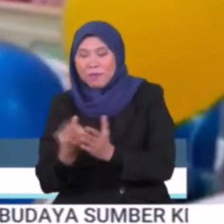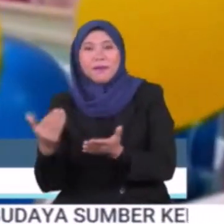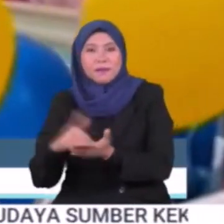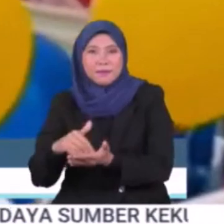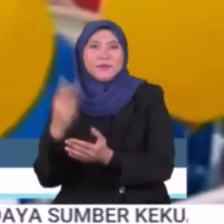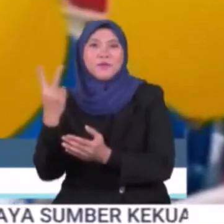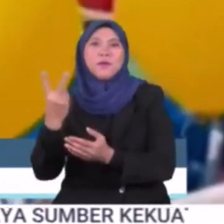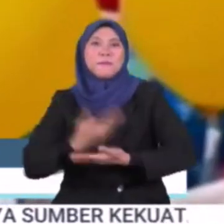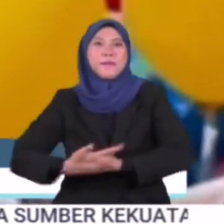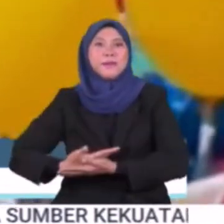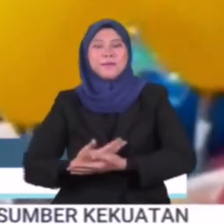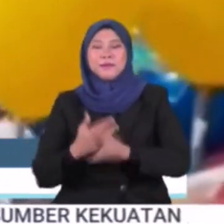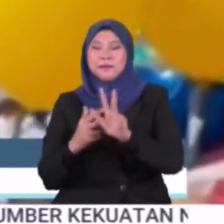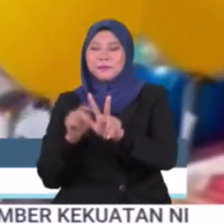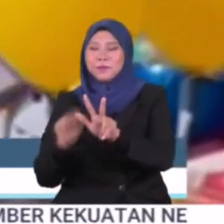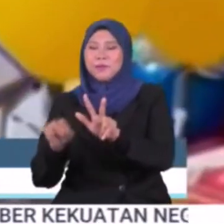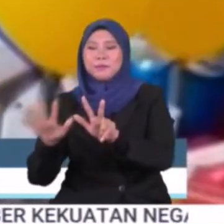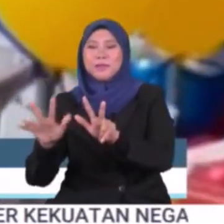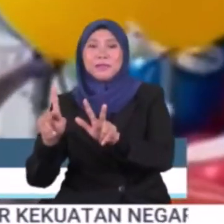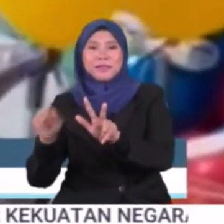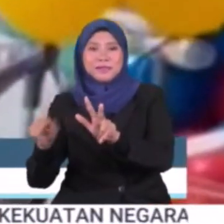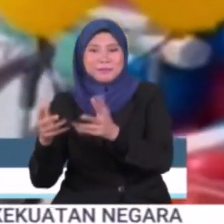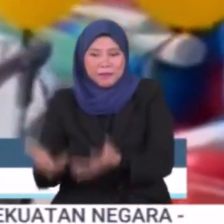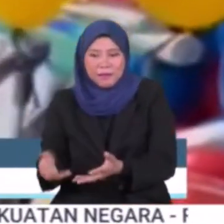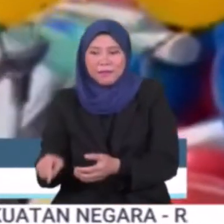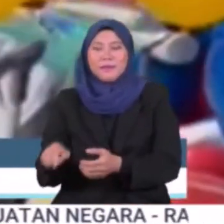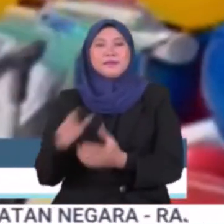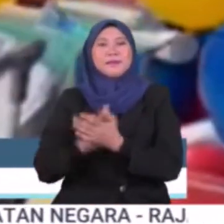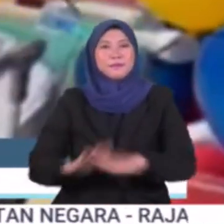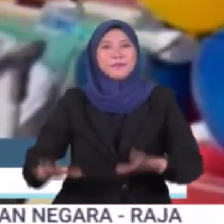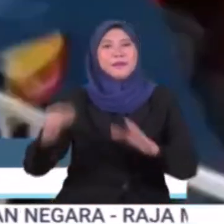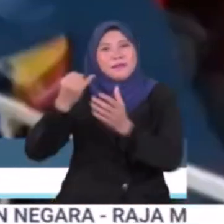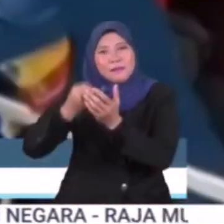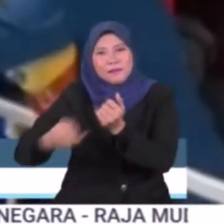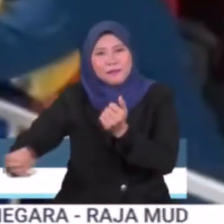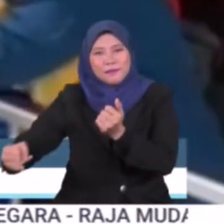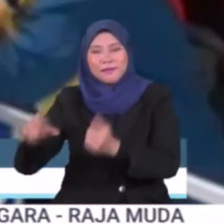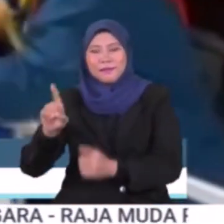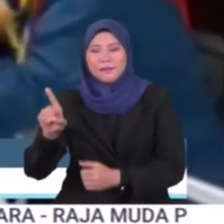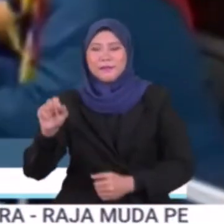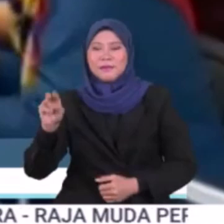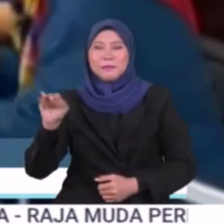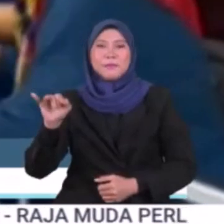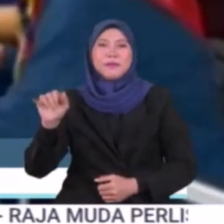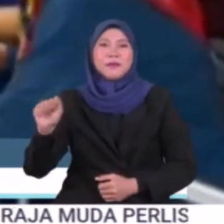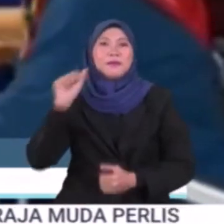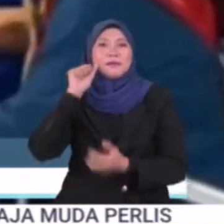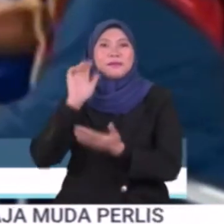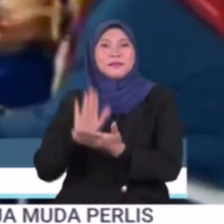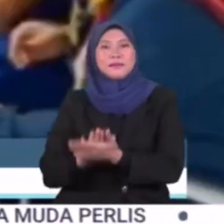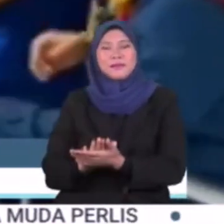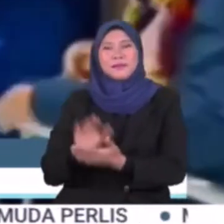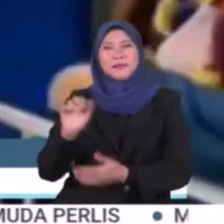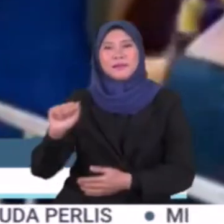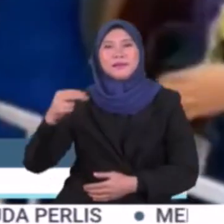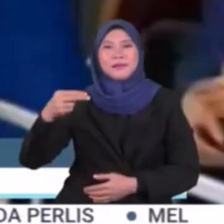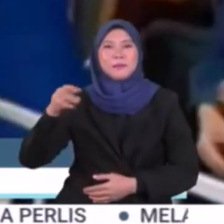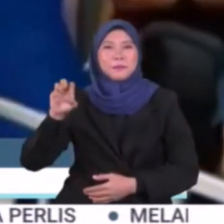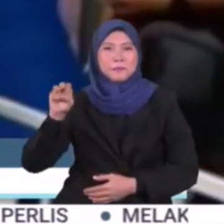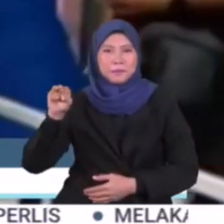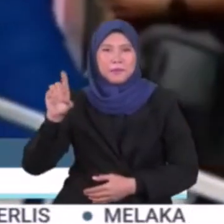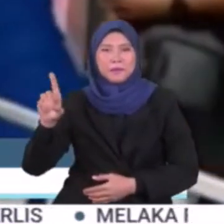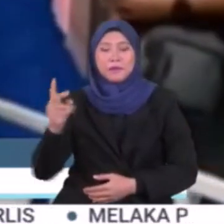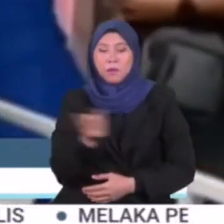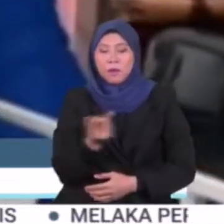kedua seberat 3 kg selamat dilahirkan jamnya Fadli Yusuf istri kepada Ahmad Al Mubarok Muhammad